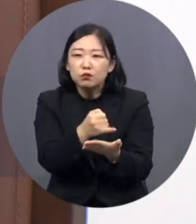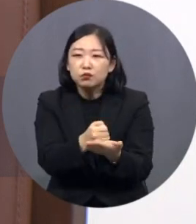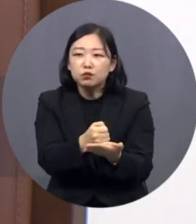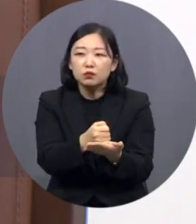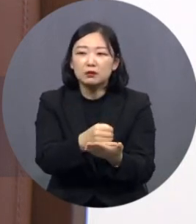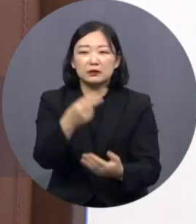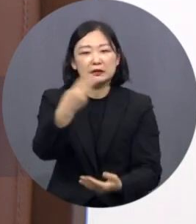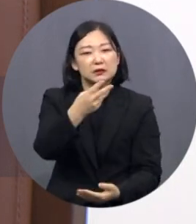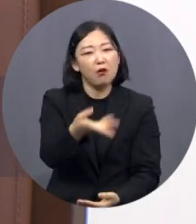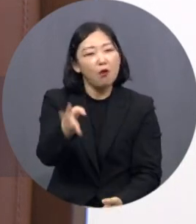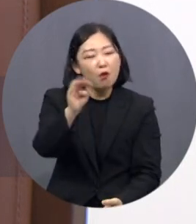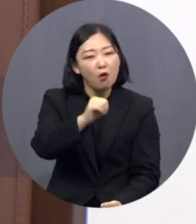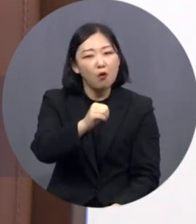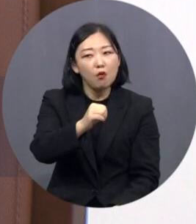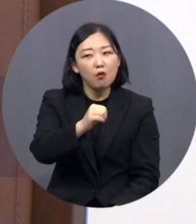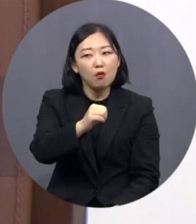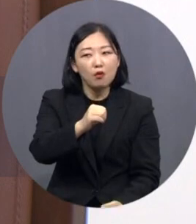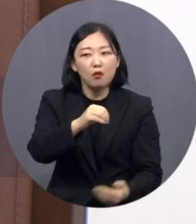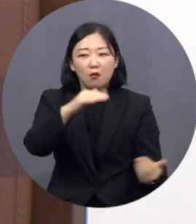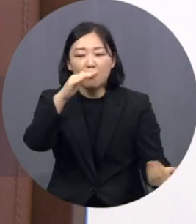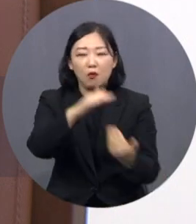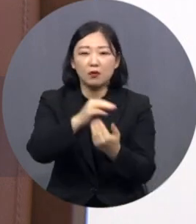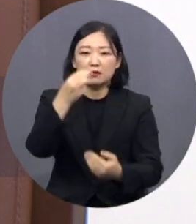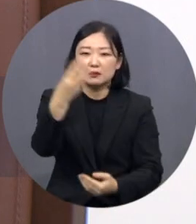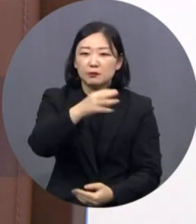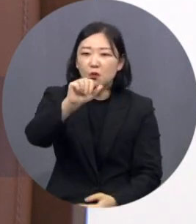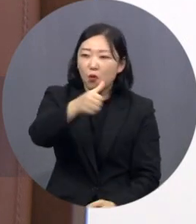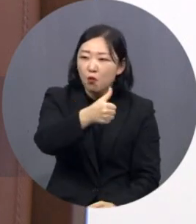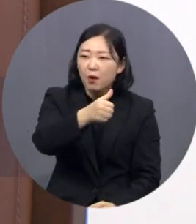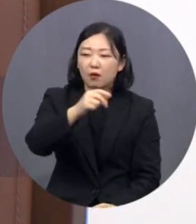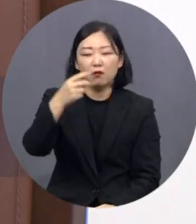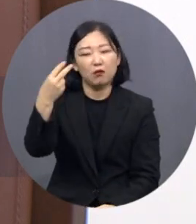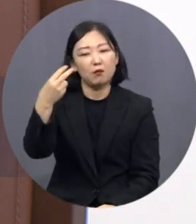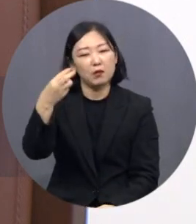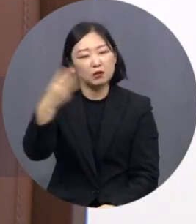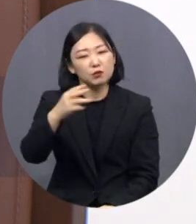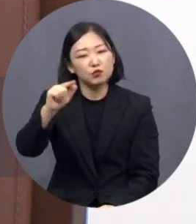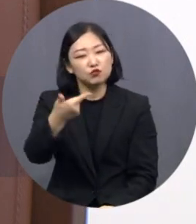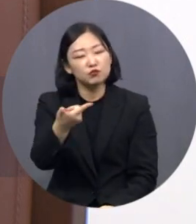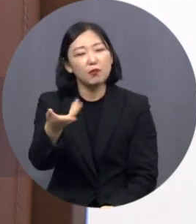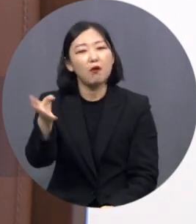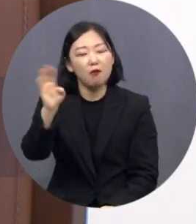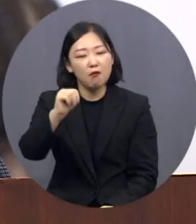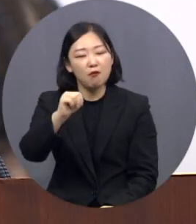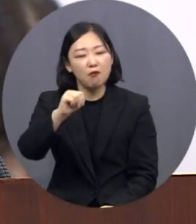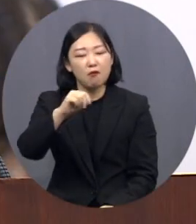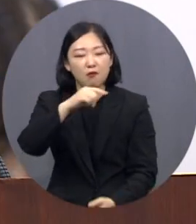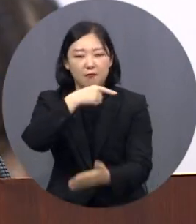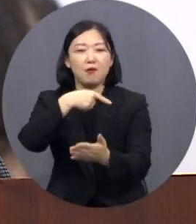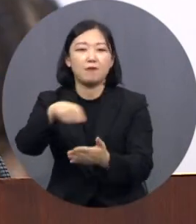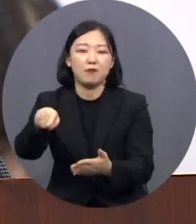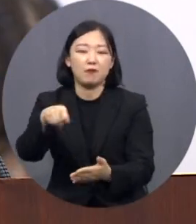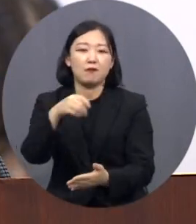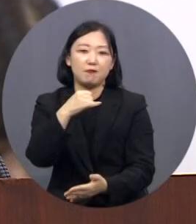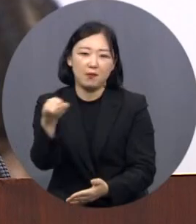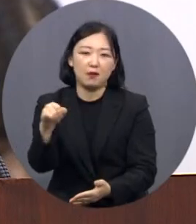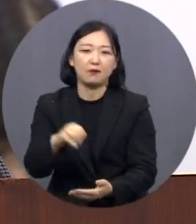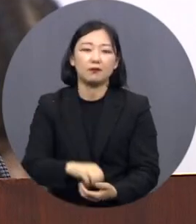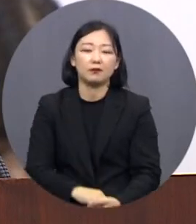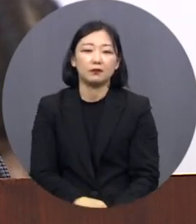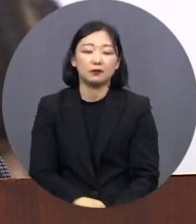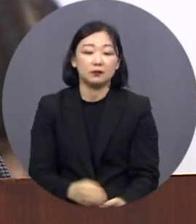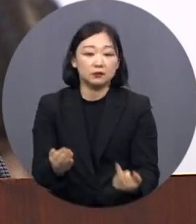최대 한 3,500억이나 한 3,600억 정도 재정이 손실이 되거든요. 이에 대해